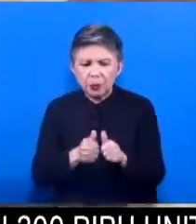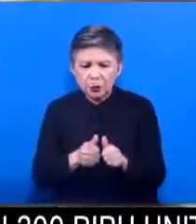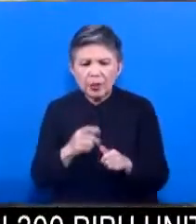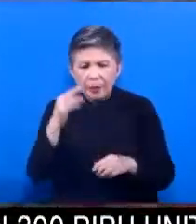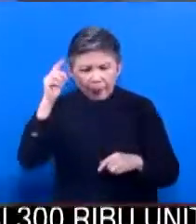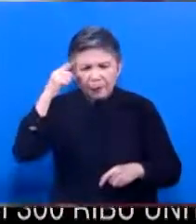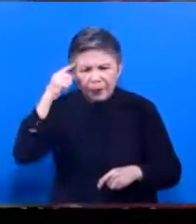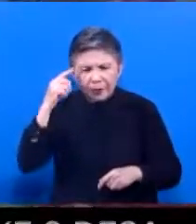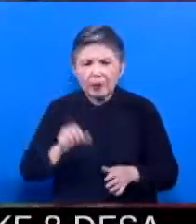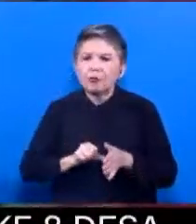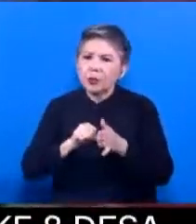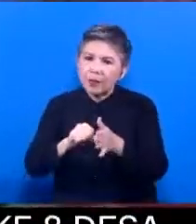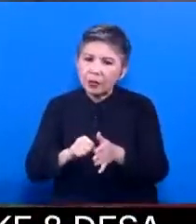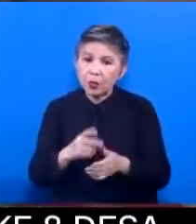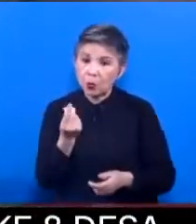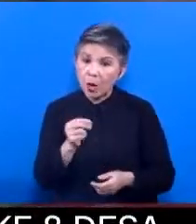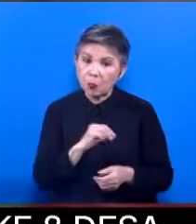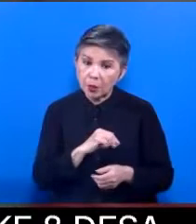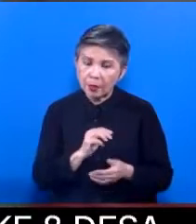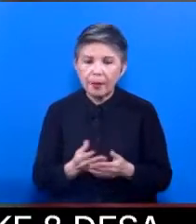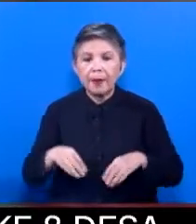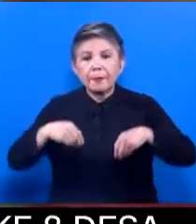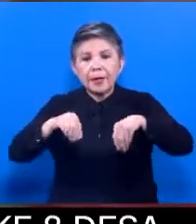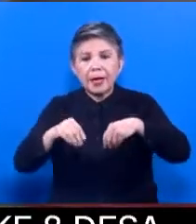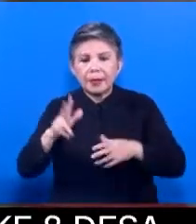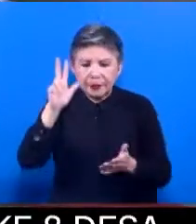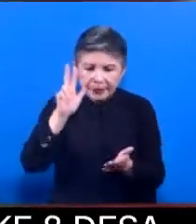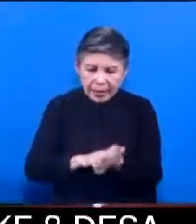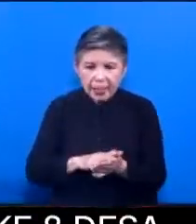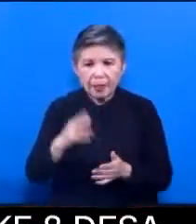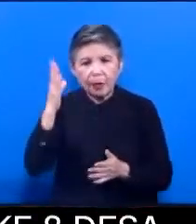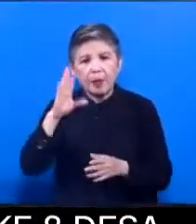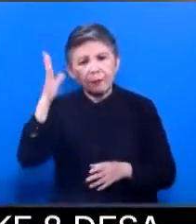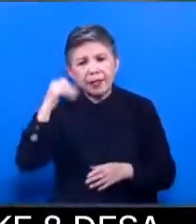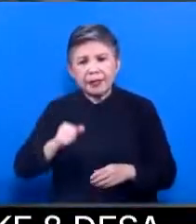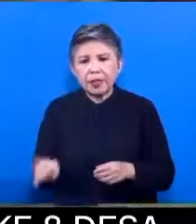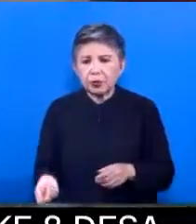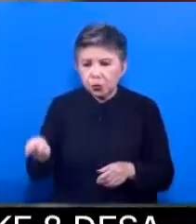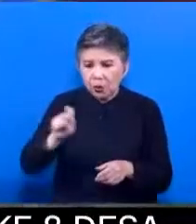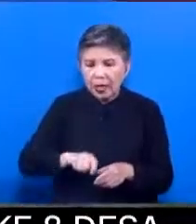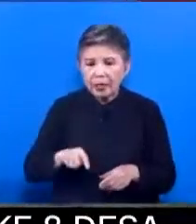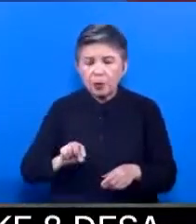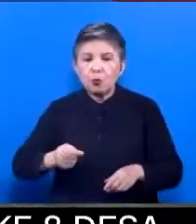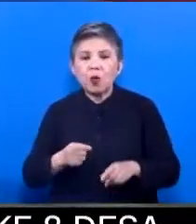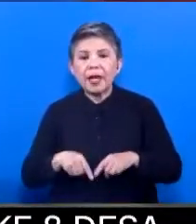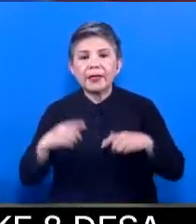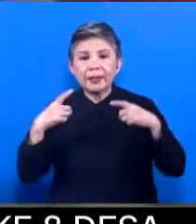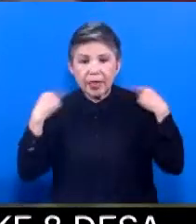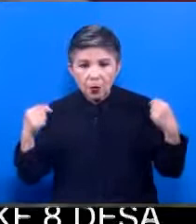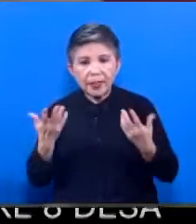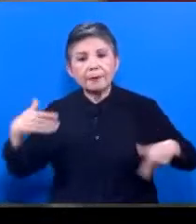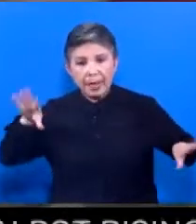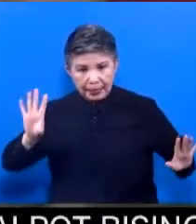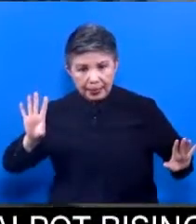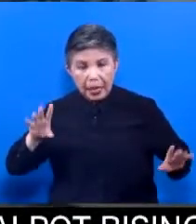termasuk memberikan bantuan modal. Pedagang meminta kebijakan larangan penggunaan minyak curah dilakukan di Pulau Jawa dan Bali terlebih dahulu.